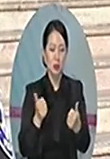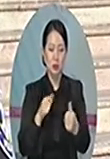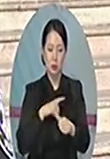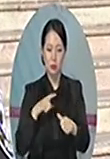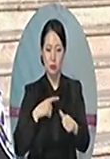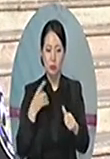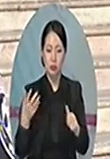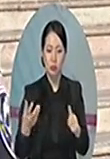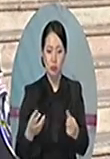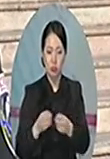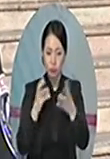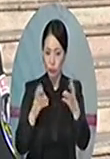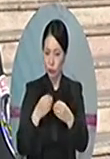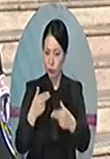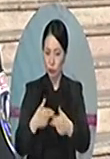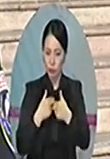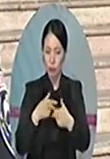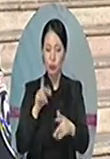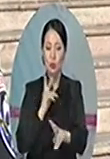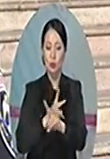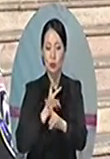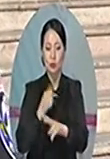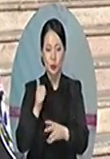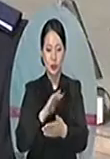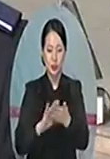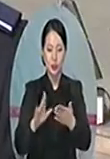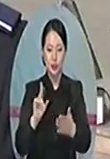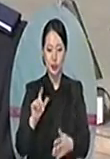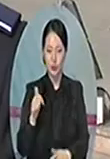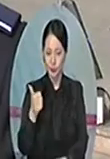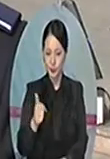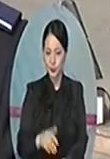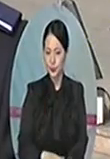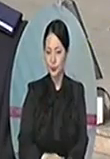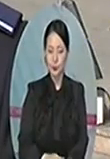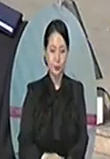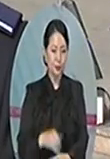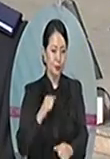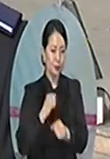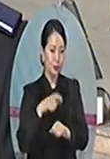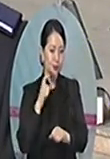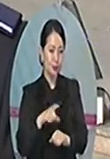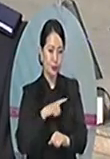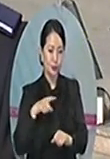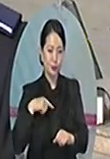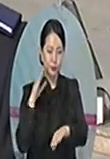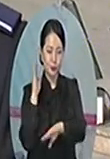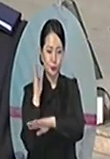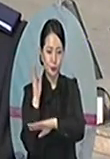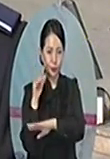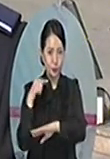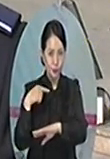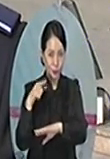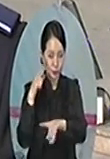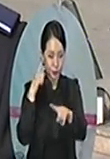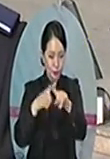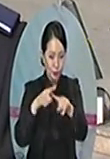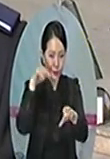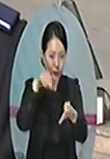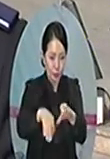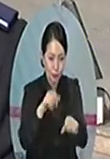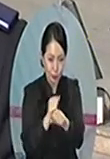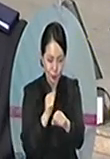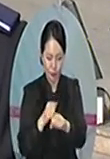нөхцөлөөр бүрдүүлж өгснөөр энэ хууль маань их шинэлэг тухайн албан агч хөдөө орнод томилогдож ажиллаа гэхэд бол орон байр ажиллах